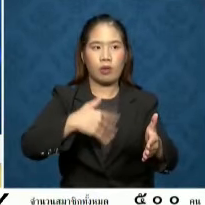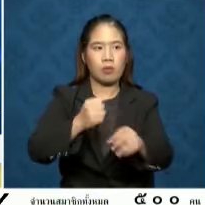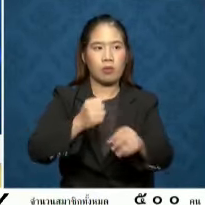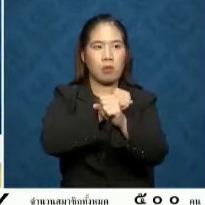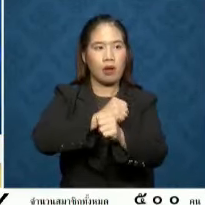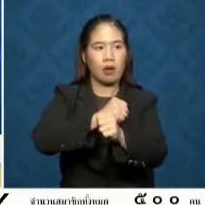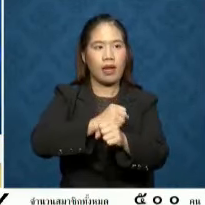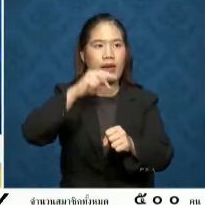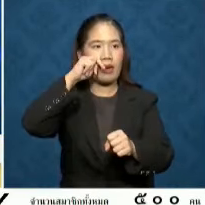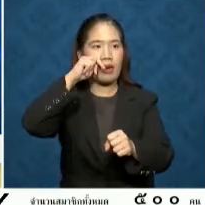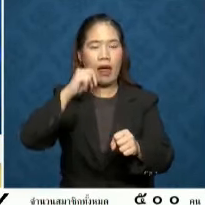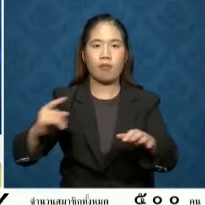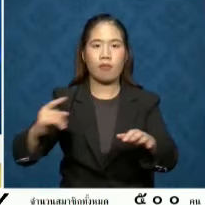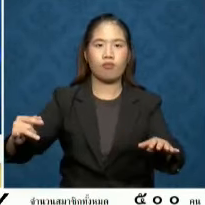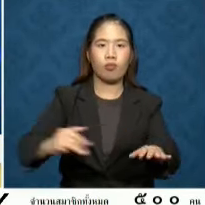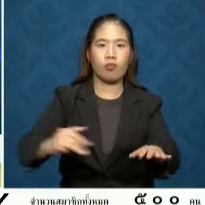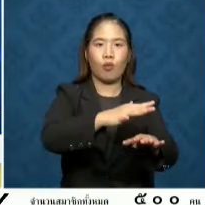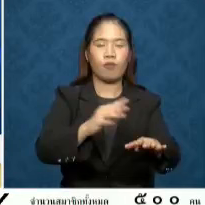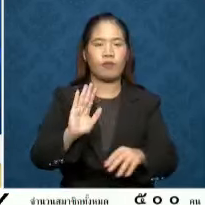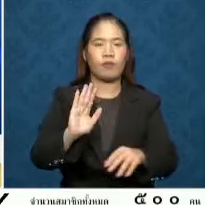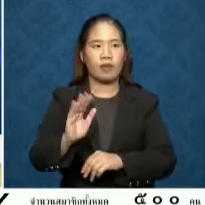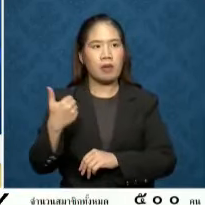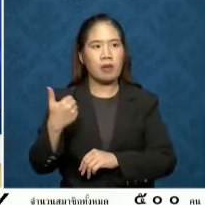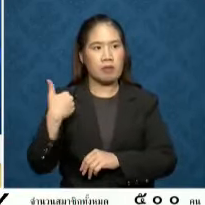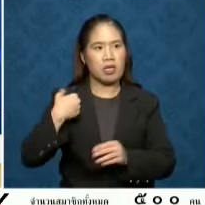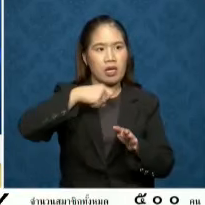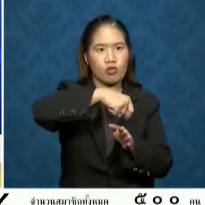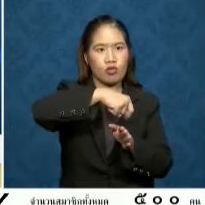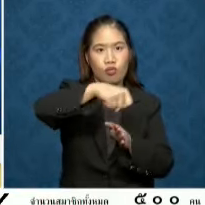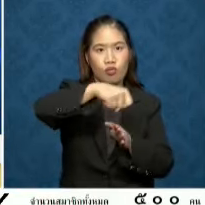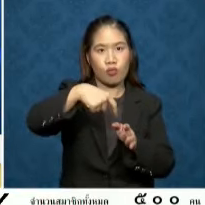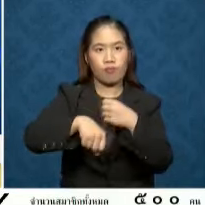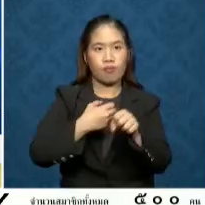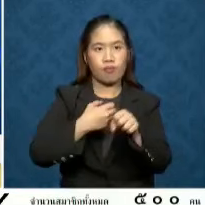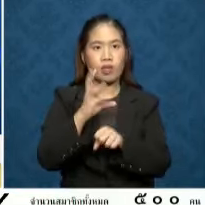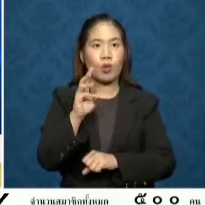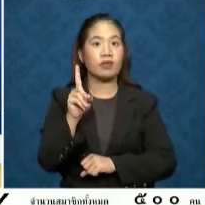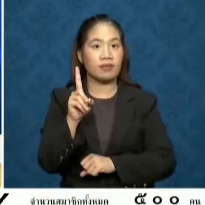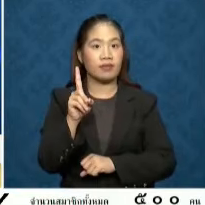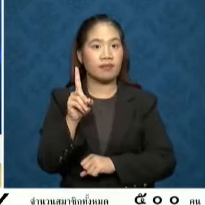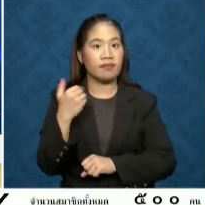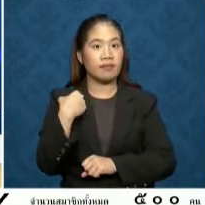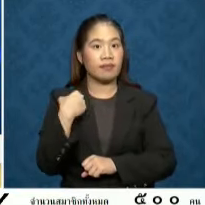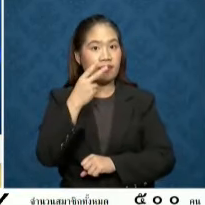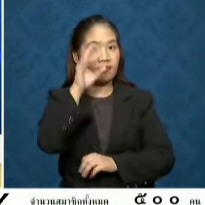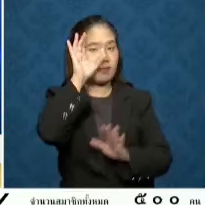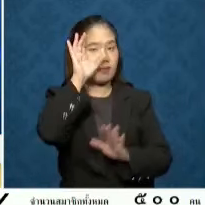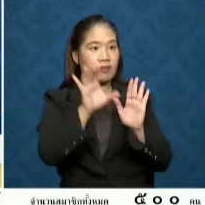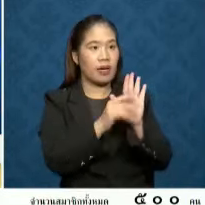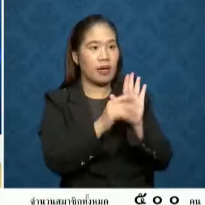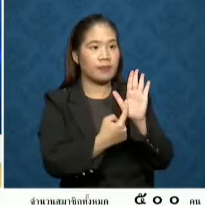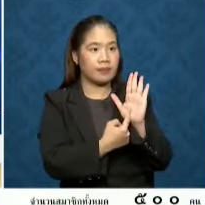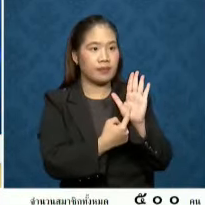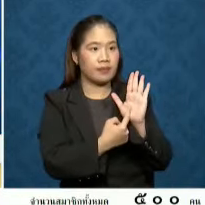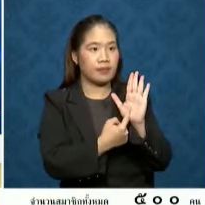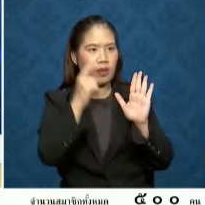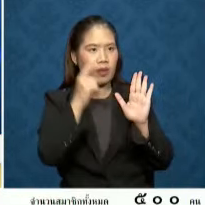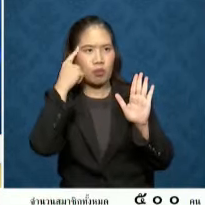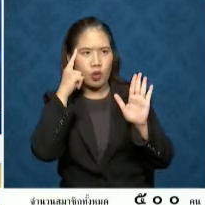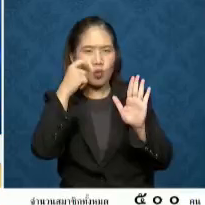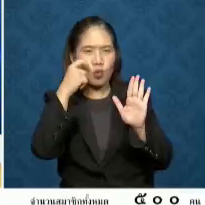ใหญ่มีการซ่อมแซมครับปี61นี่คือภาพเวฟเบรกเกอร์ที่ว่าไม่รู้ว่าซ่อมแซมเ